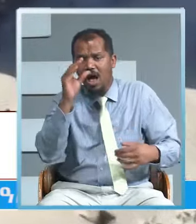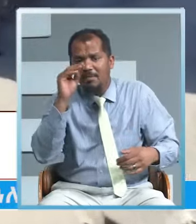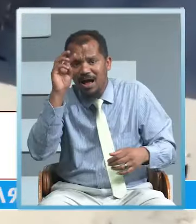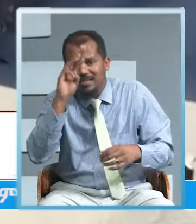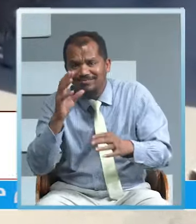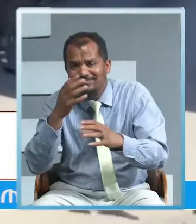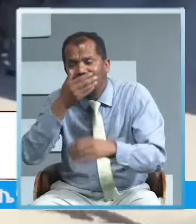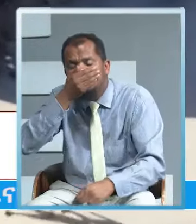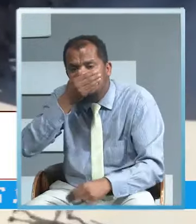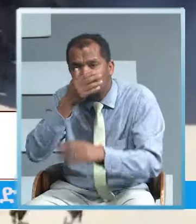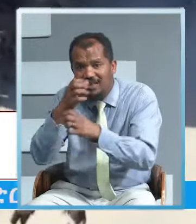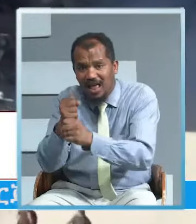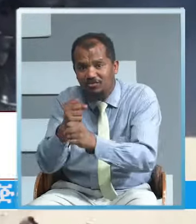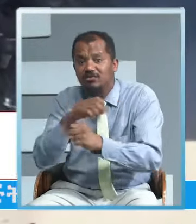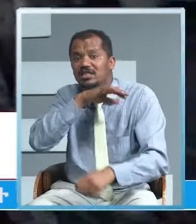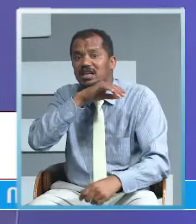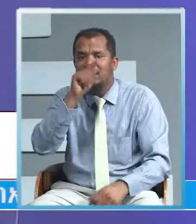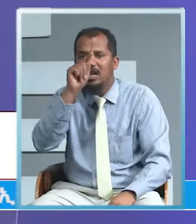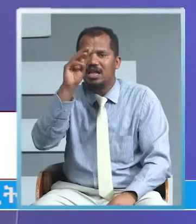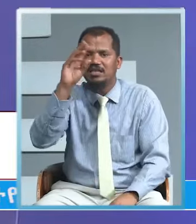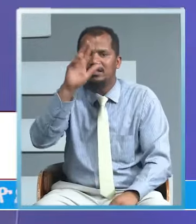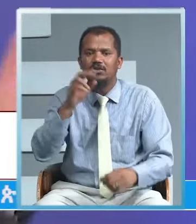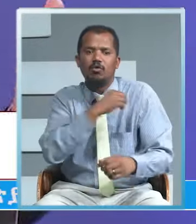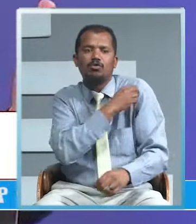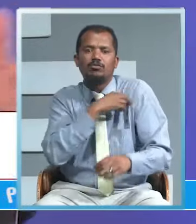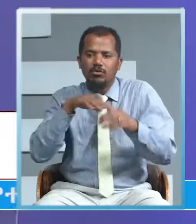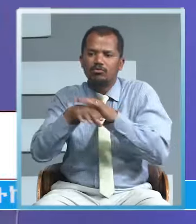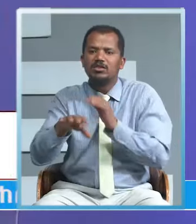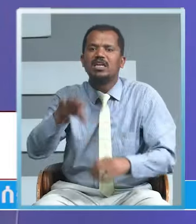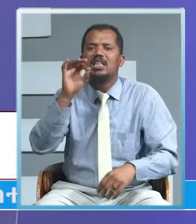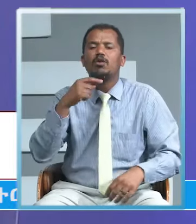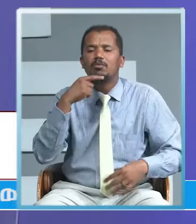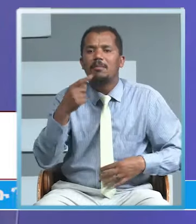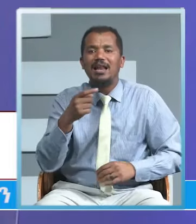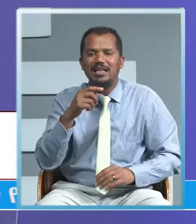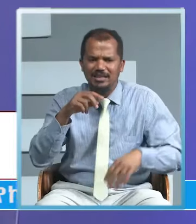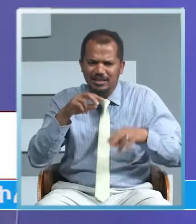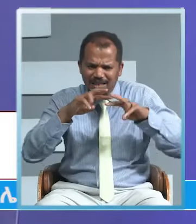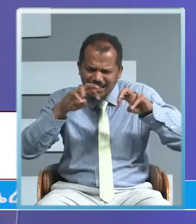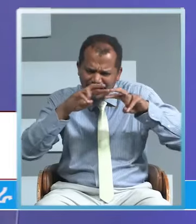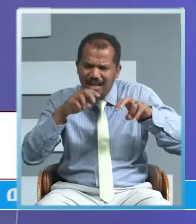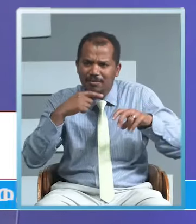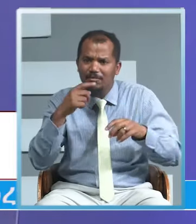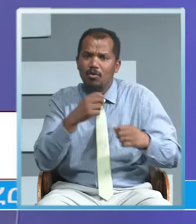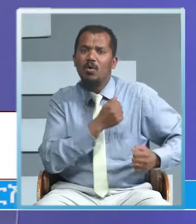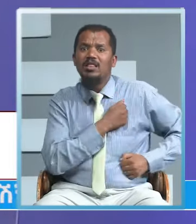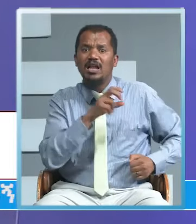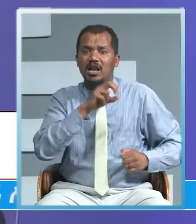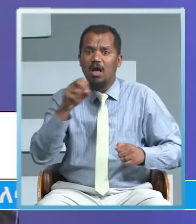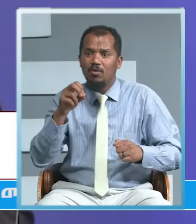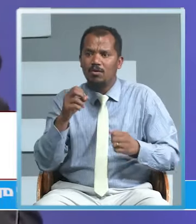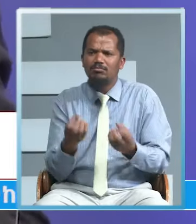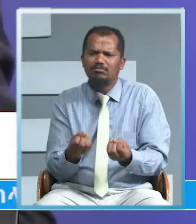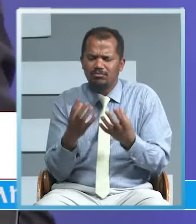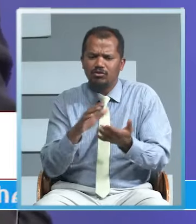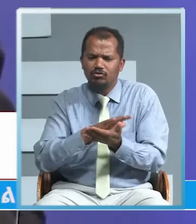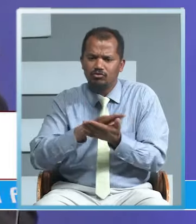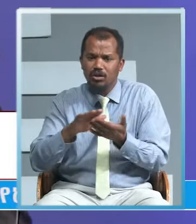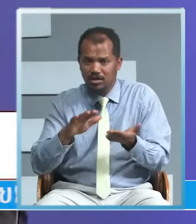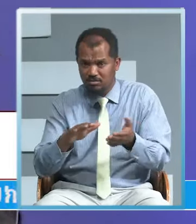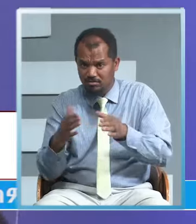በሐማስ የታገቱ እስራኤላውያን በናስር ሆስፒታል ይገኛሉ በማለት የተጠና በመትለው ወታደራዊ እርምጃ በርካታ